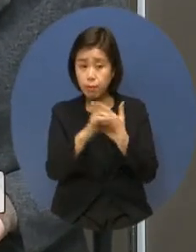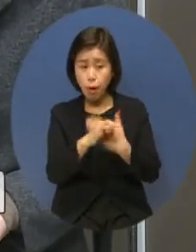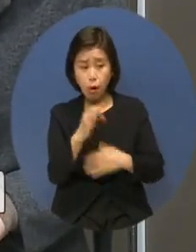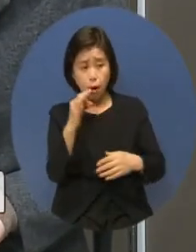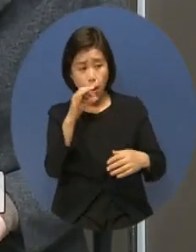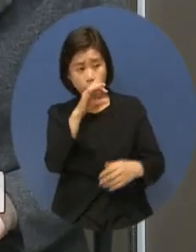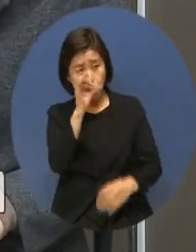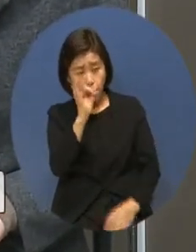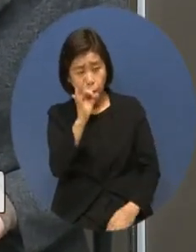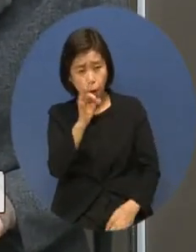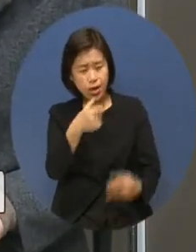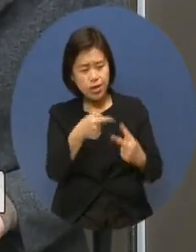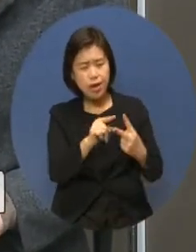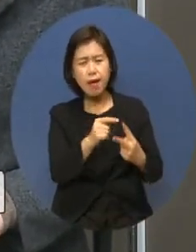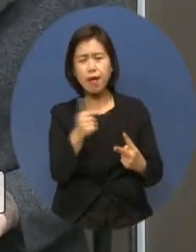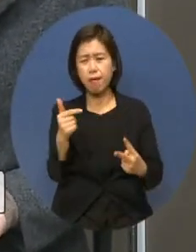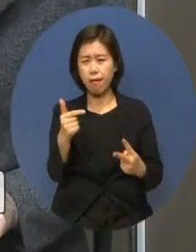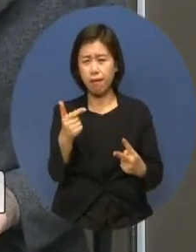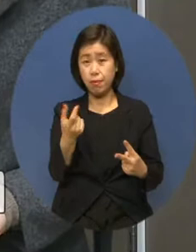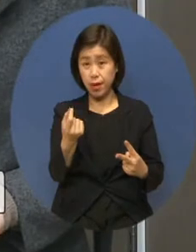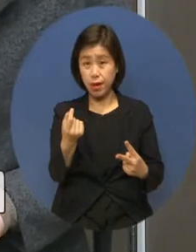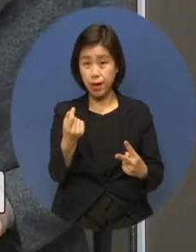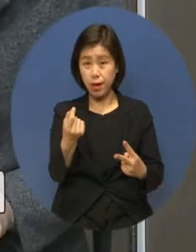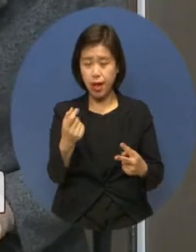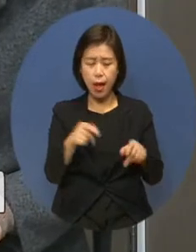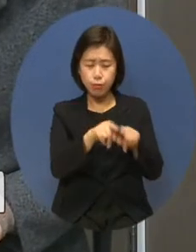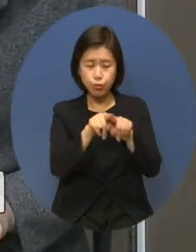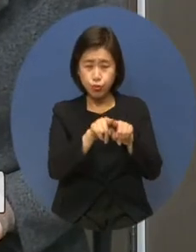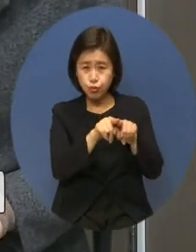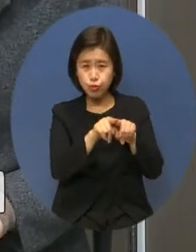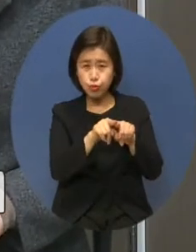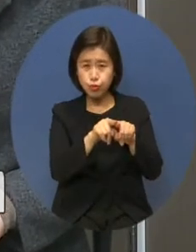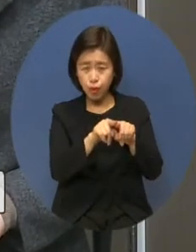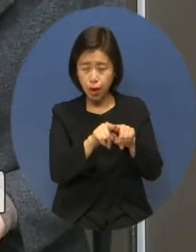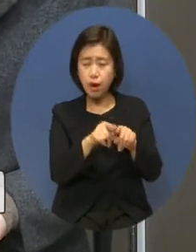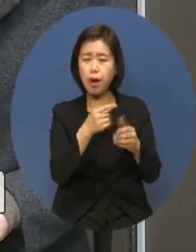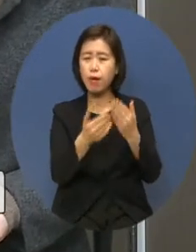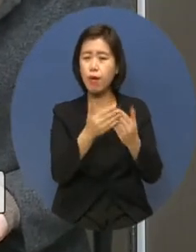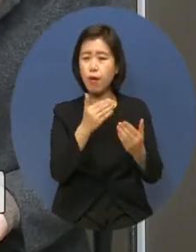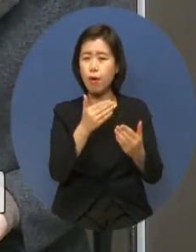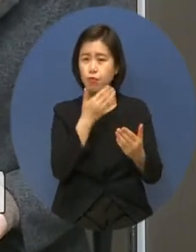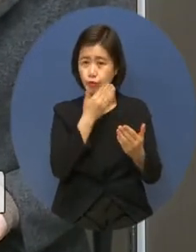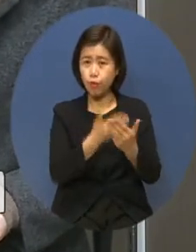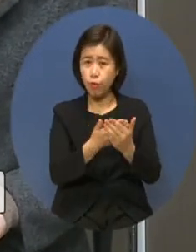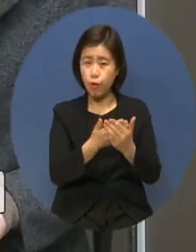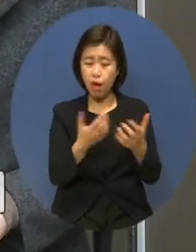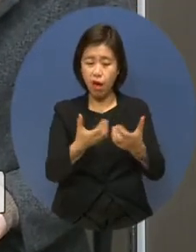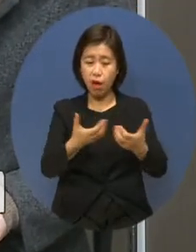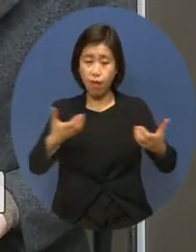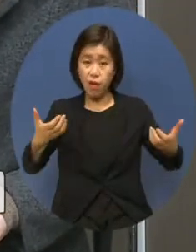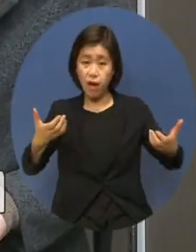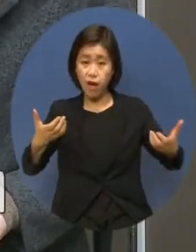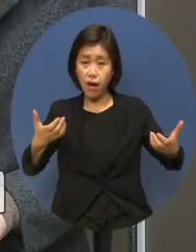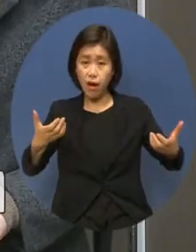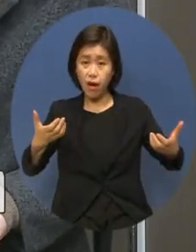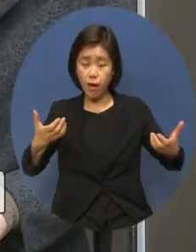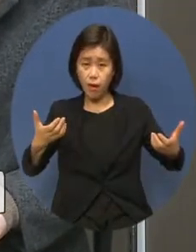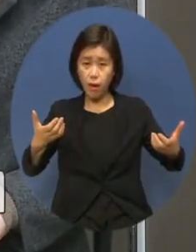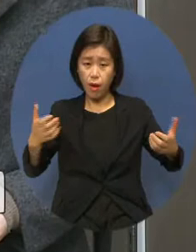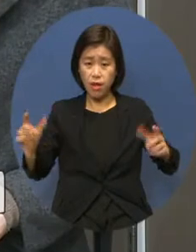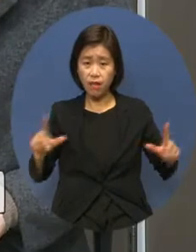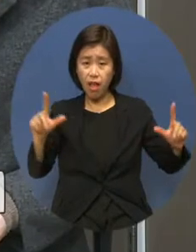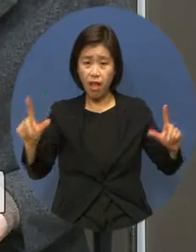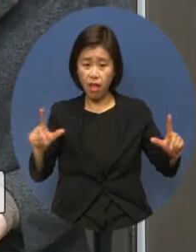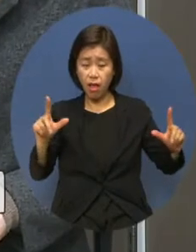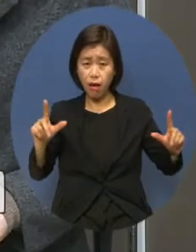생각이 들거든요. 그럼요, 그럼요. 같이 있어보는 게 중요하죠. 그러니까요. 그러니까 서로 모르기 때문에 그 말씀하신 것처럼 절름발이 뭐